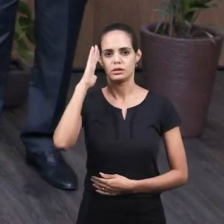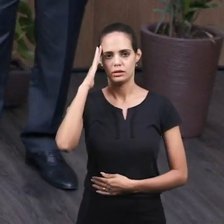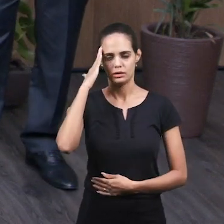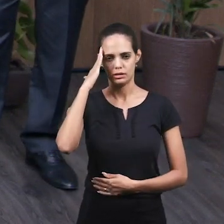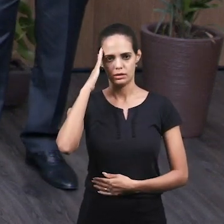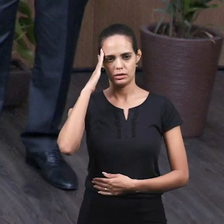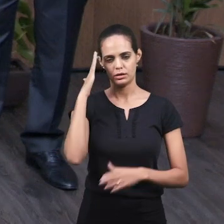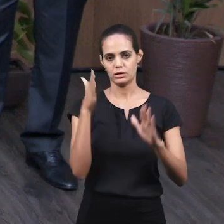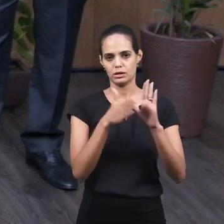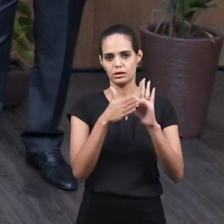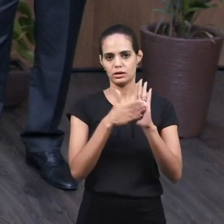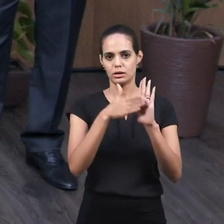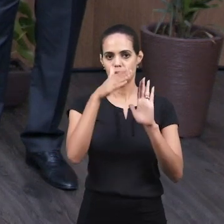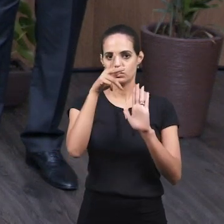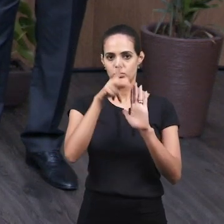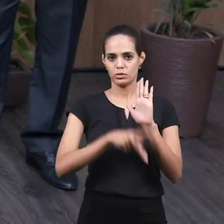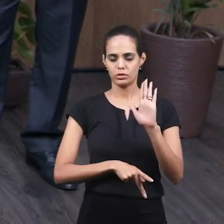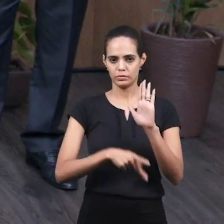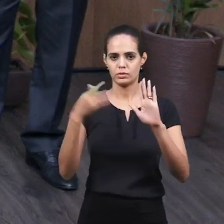alcançar